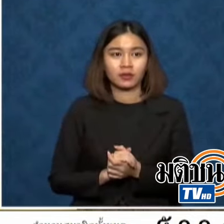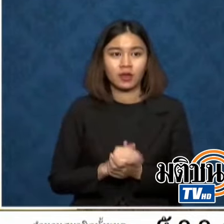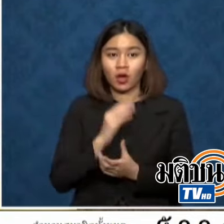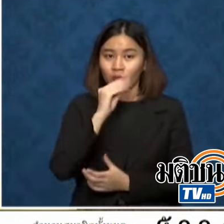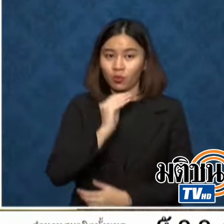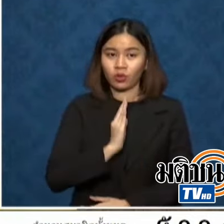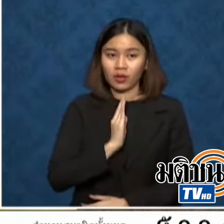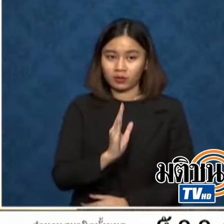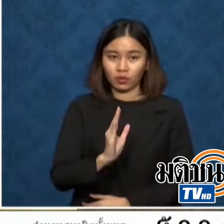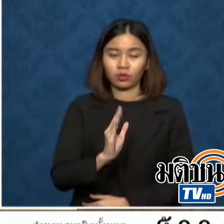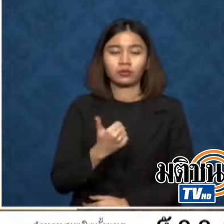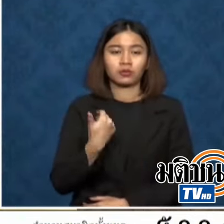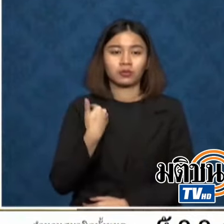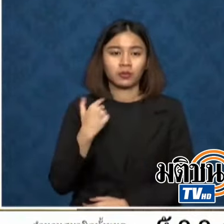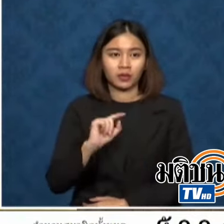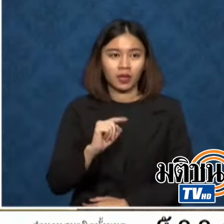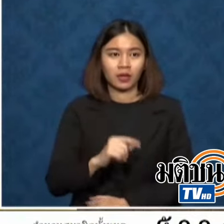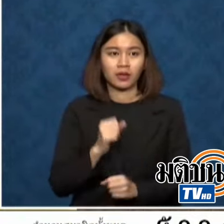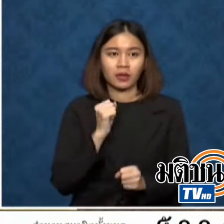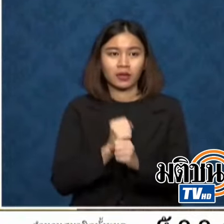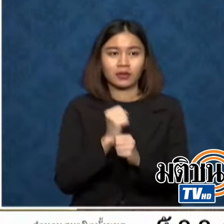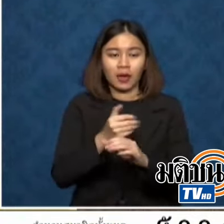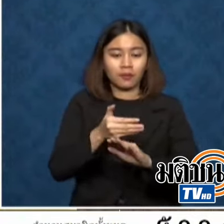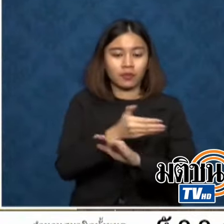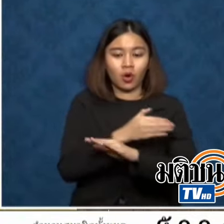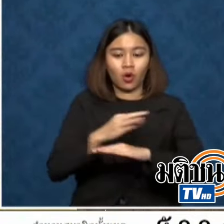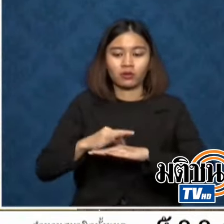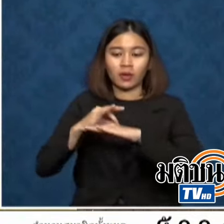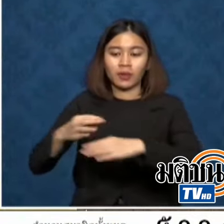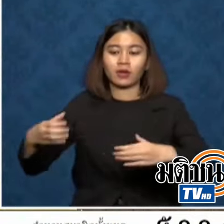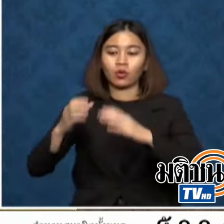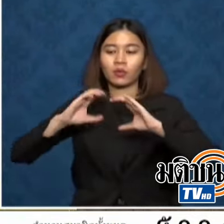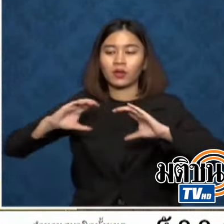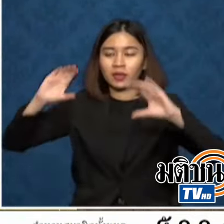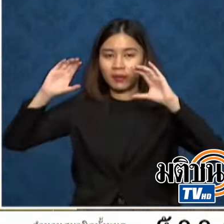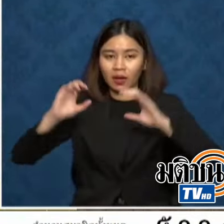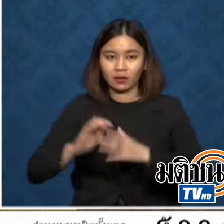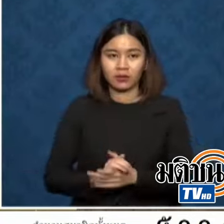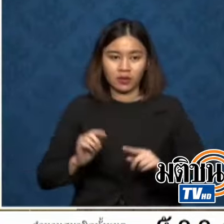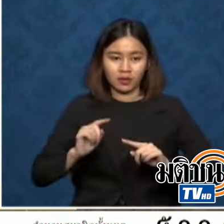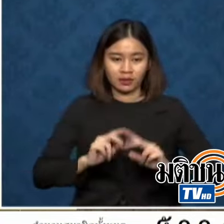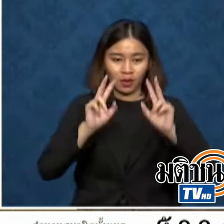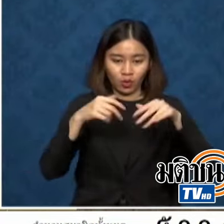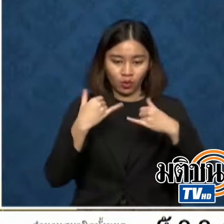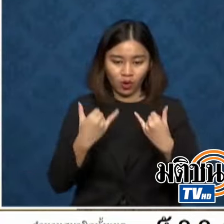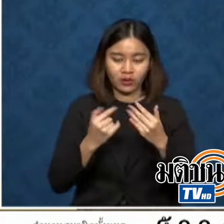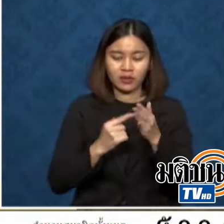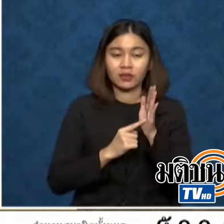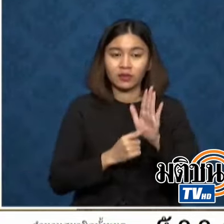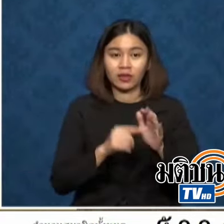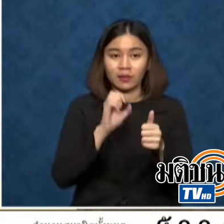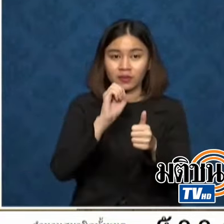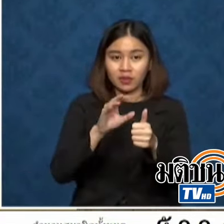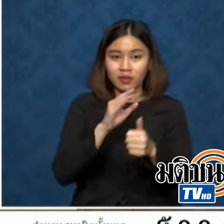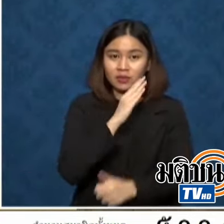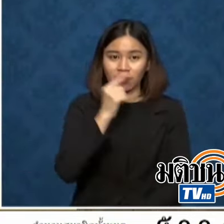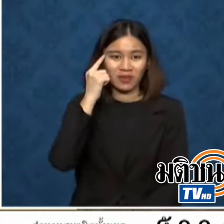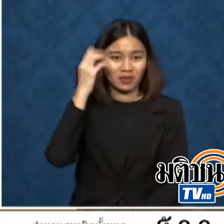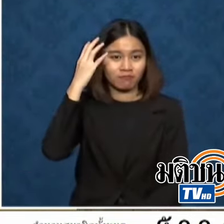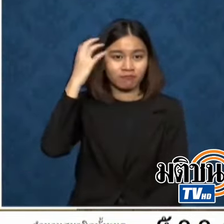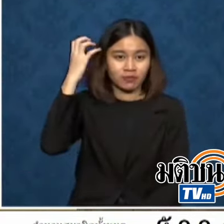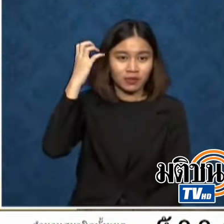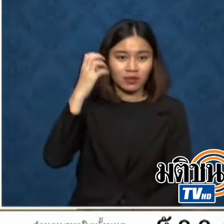ๆยุติธรรมกันทำตั้งแต่ก่อนท่านมาเป็นรัฐบาลจริงแต่อย่างที่บอกว่าวยตินี้มันมีไว้เอาไว้เสนอแนะถ้าท่านยังคิดไม่